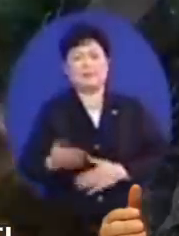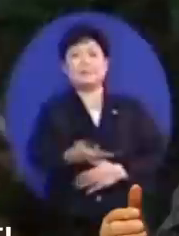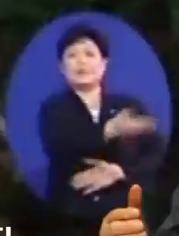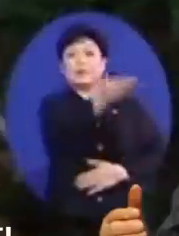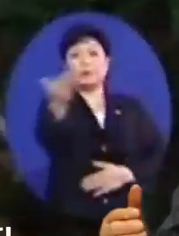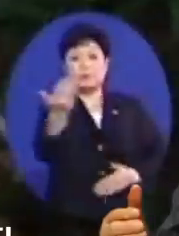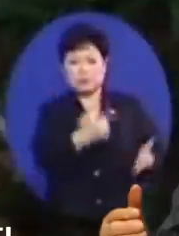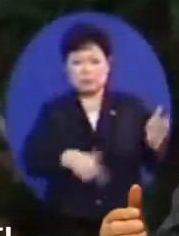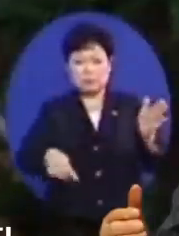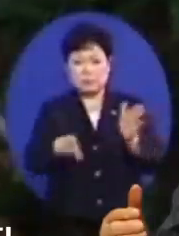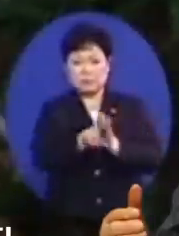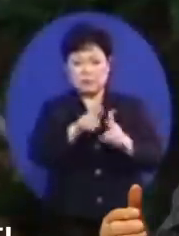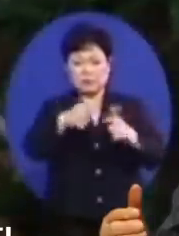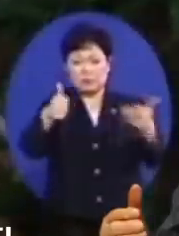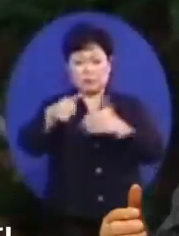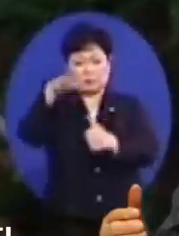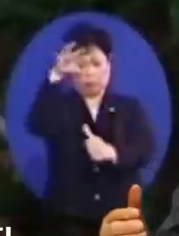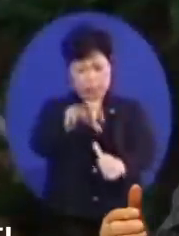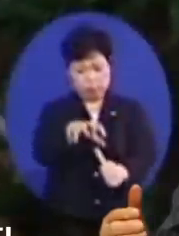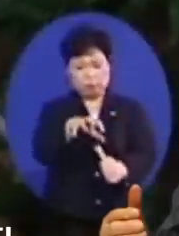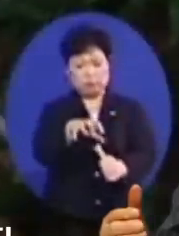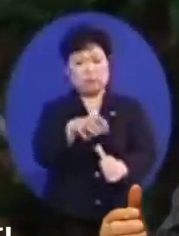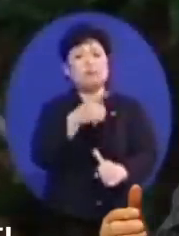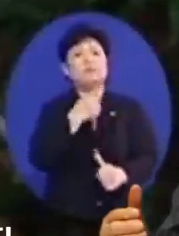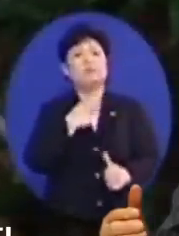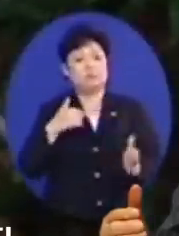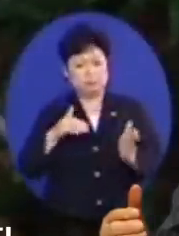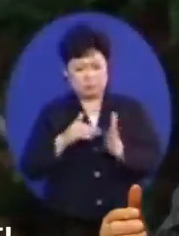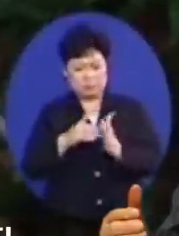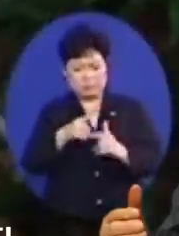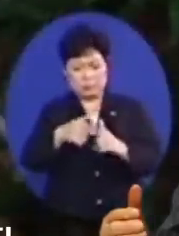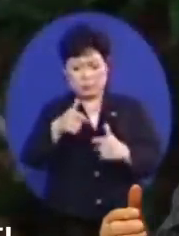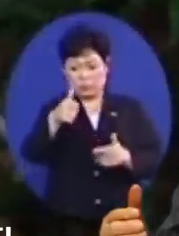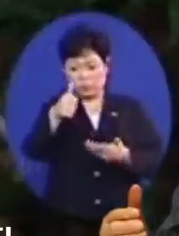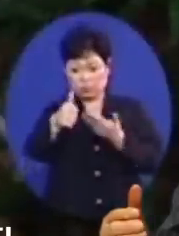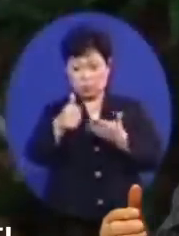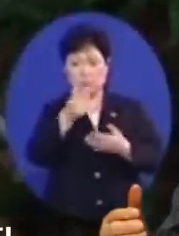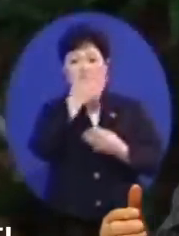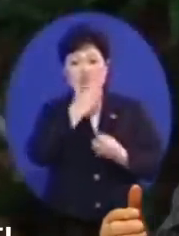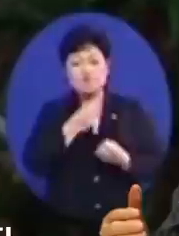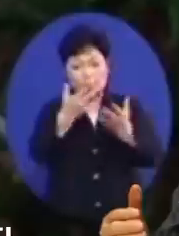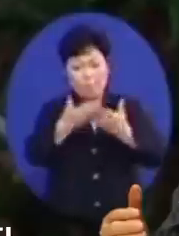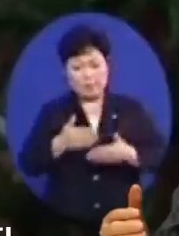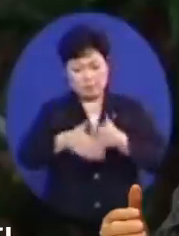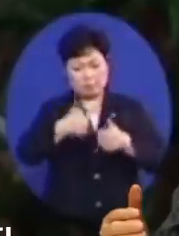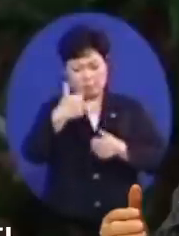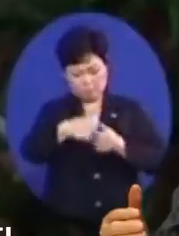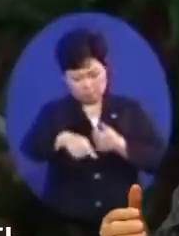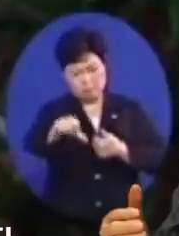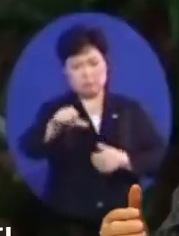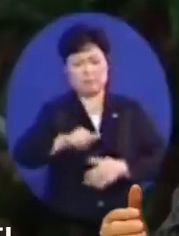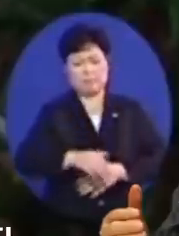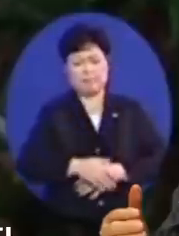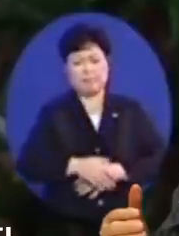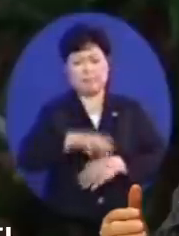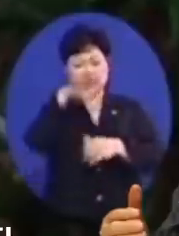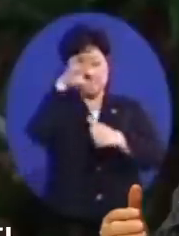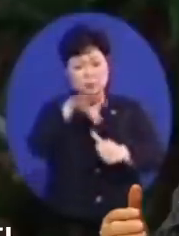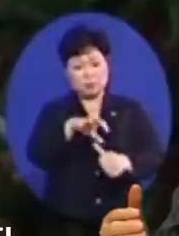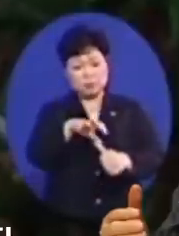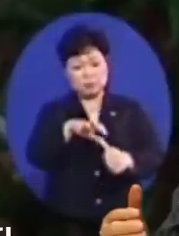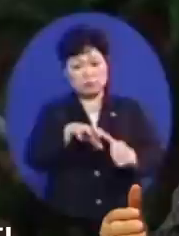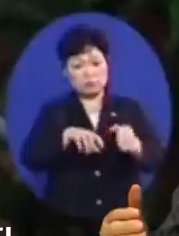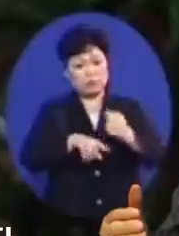여러분을 위해서 예수님이 저주를 받았습니다. 예수님은 축복받은 하나님의 아들입니다. 저주받을 이유가